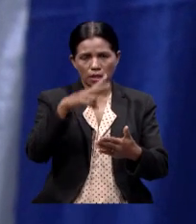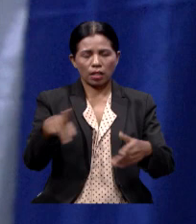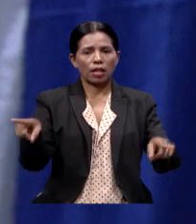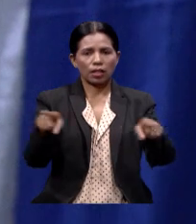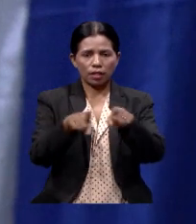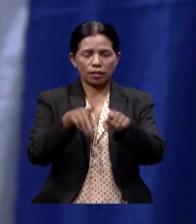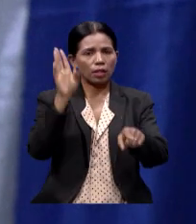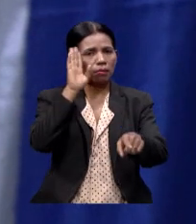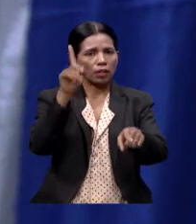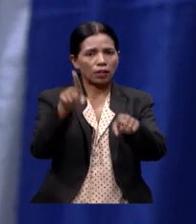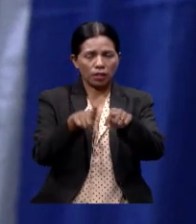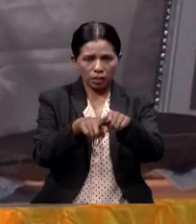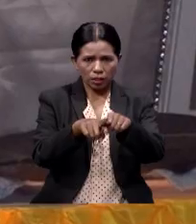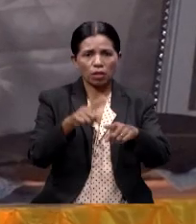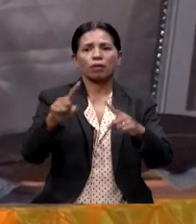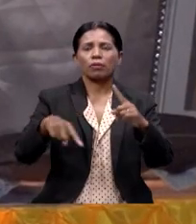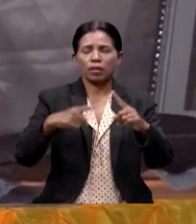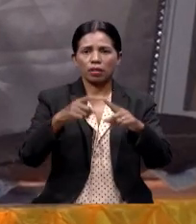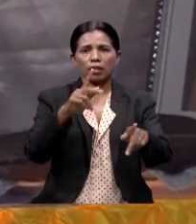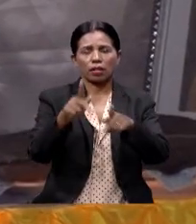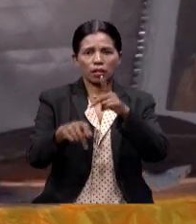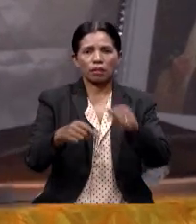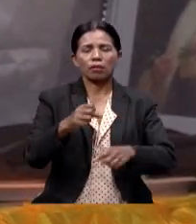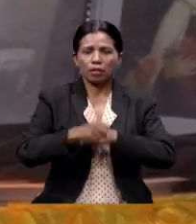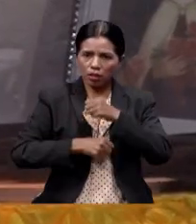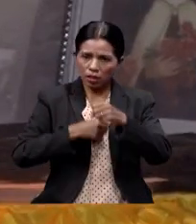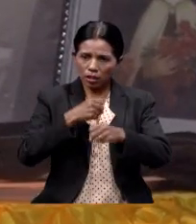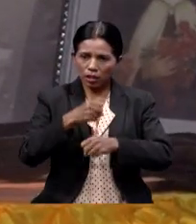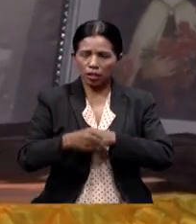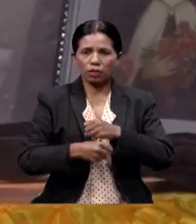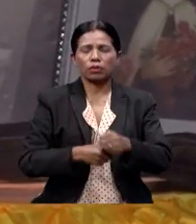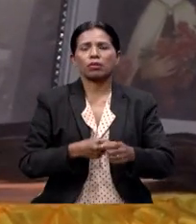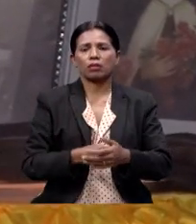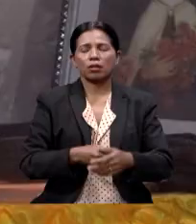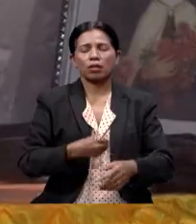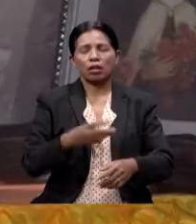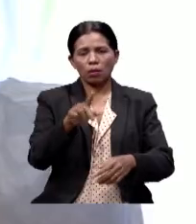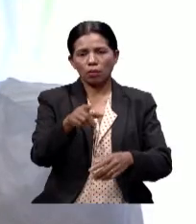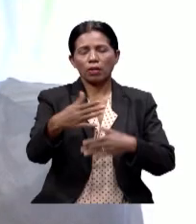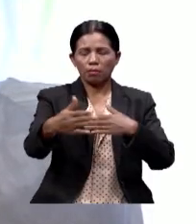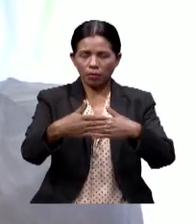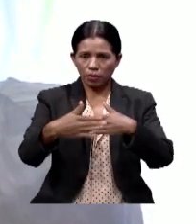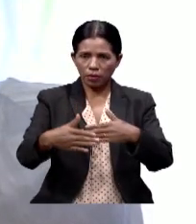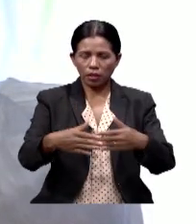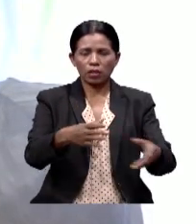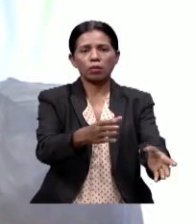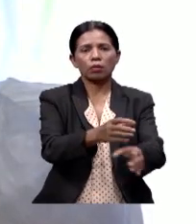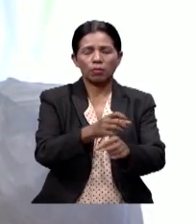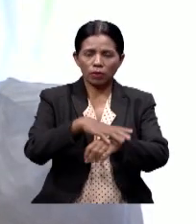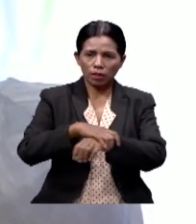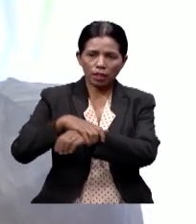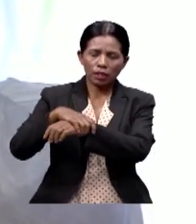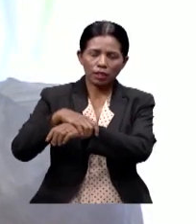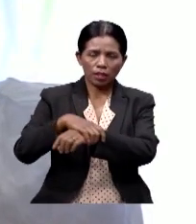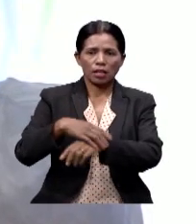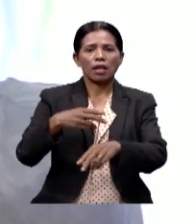ali. Wahira ema ruma teru susa. Oba hak besik ba ori dada ni limang kar di limang